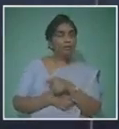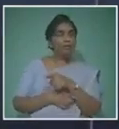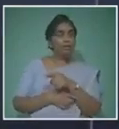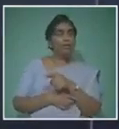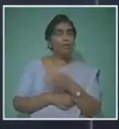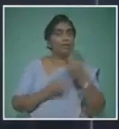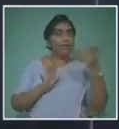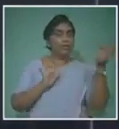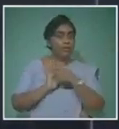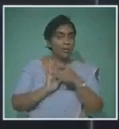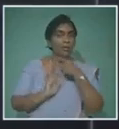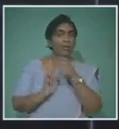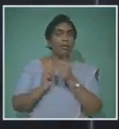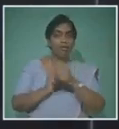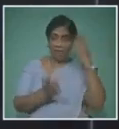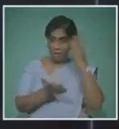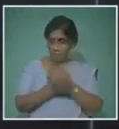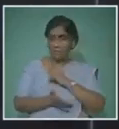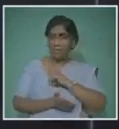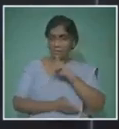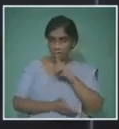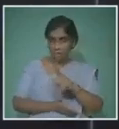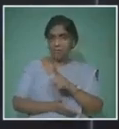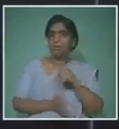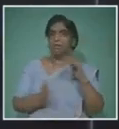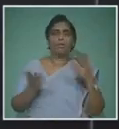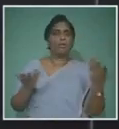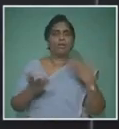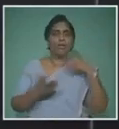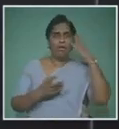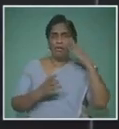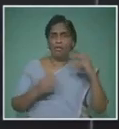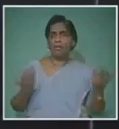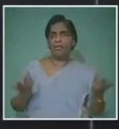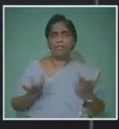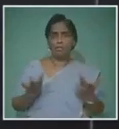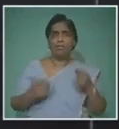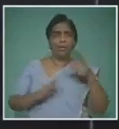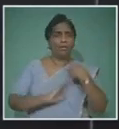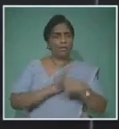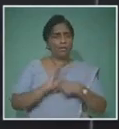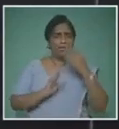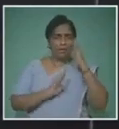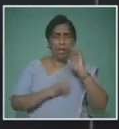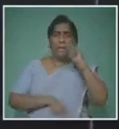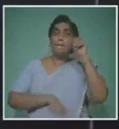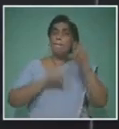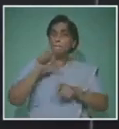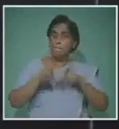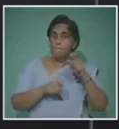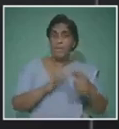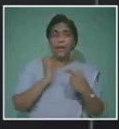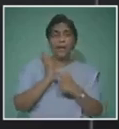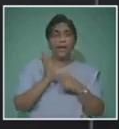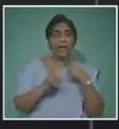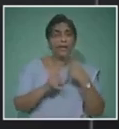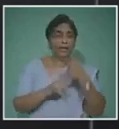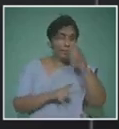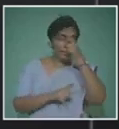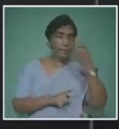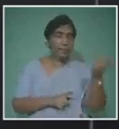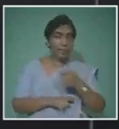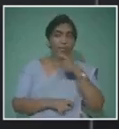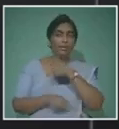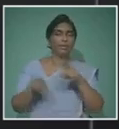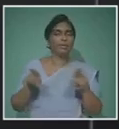අය කරගන්න තියෙන එක නවත්තන්න කියලාද කියන්නේ? එහෙම නමතක කරන්න බෑ. මේවා මේ රටේ සාමාන්‍ය ජනතාවගේ බදු මුදල් වලින් හොරා කාපුවා.